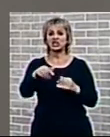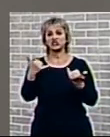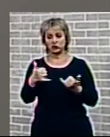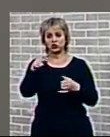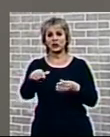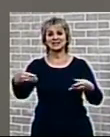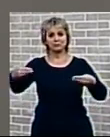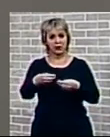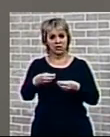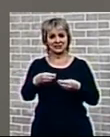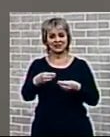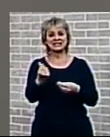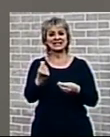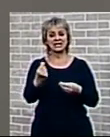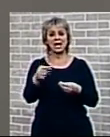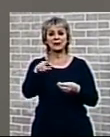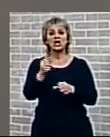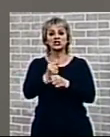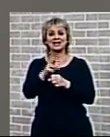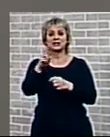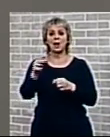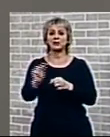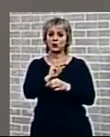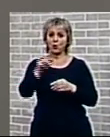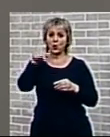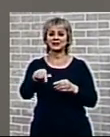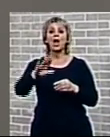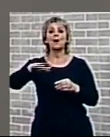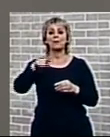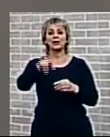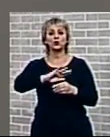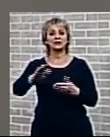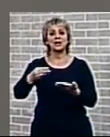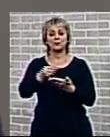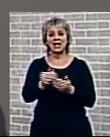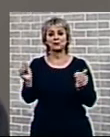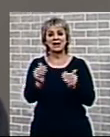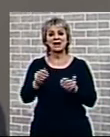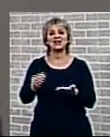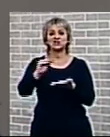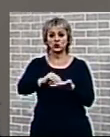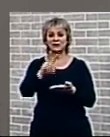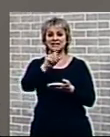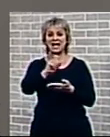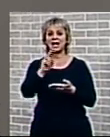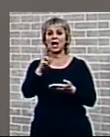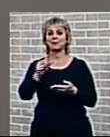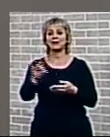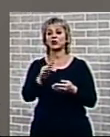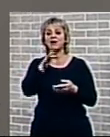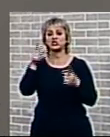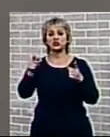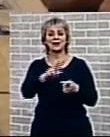сейчас сбрасываются деньгами, делают капитальный ремонт, а потом не платят минимальный взнос за капитальный ремонт в течение